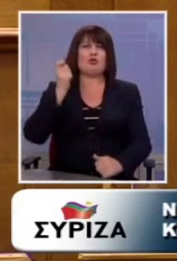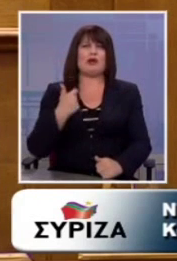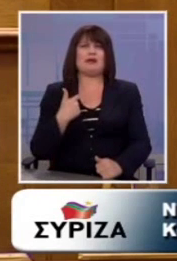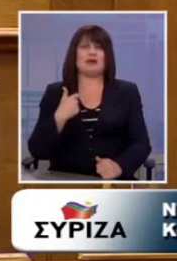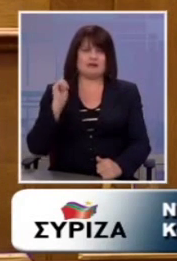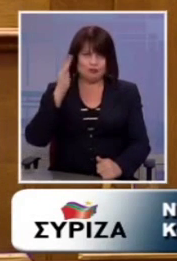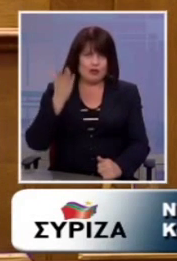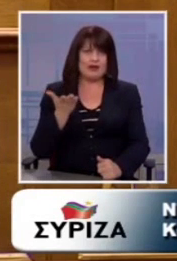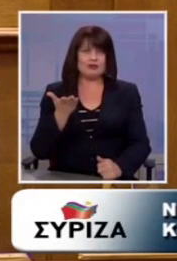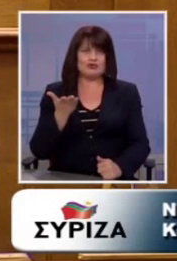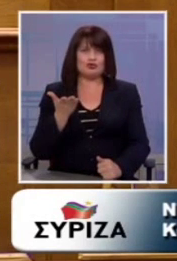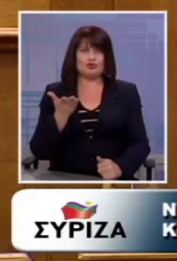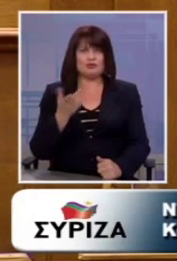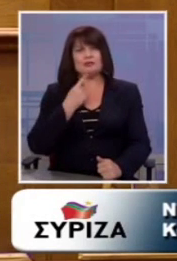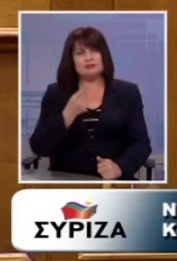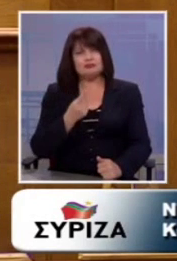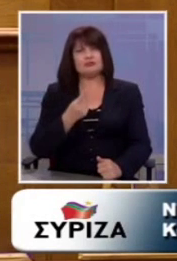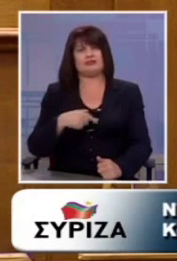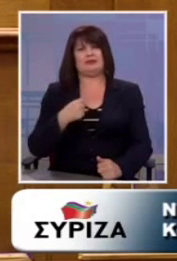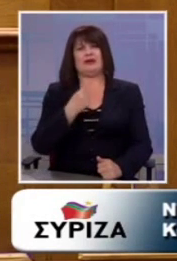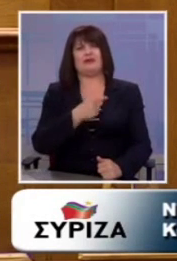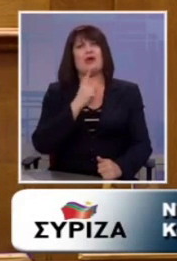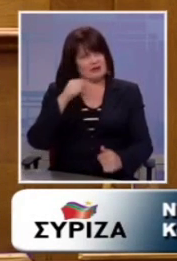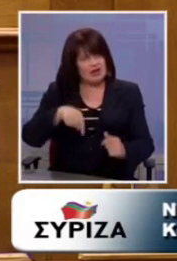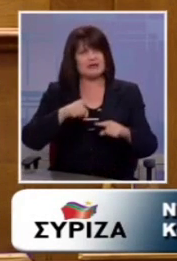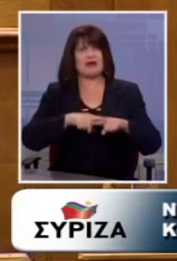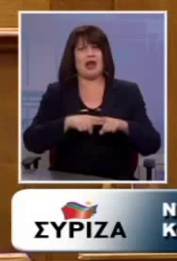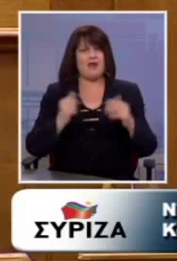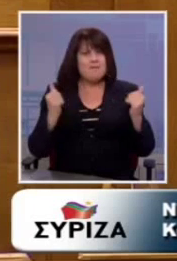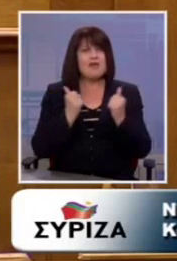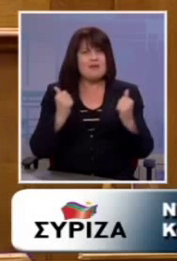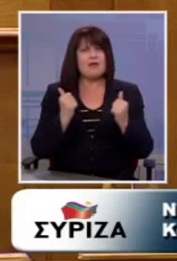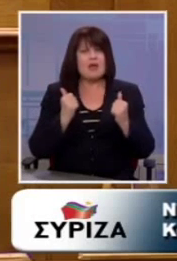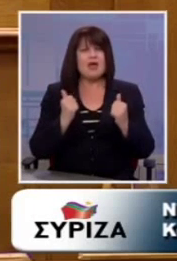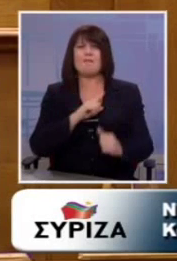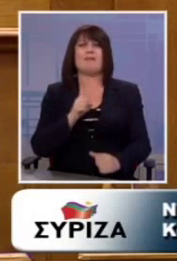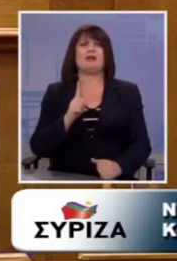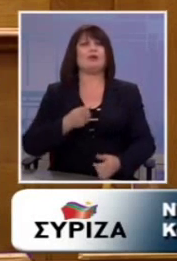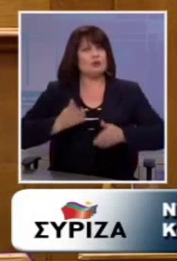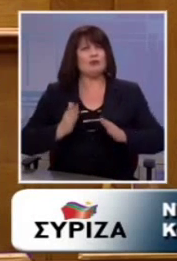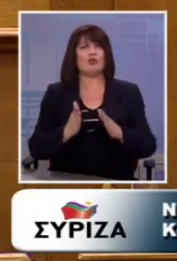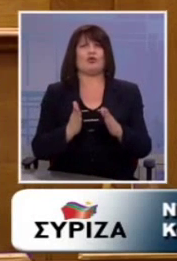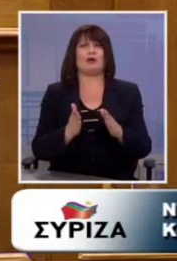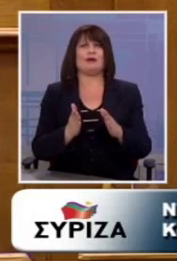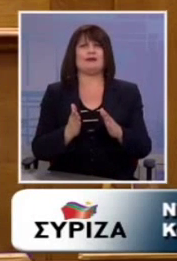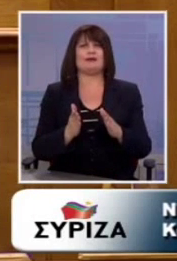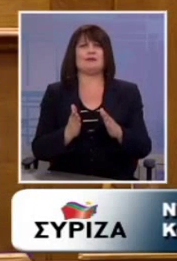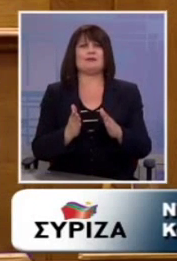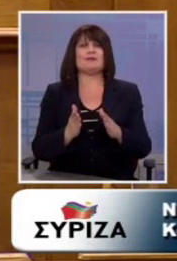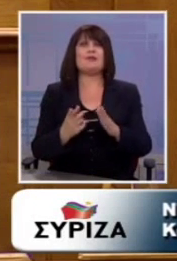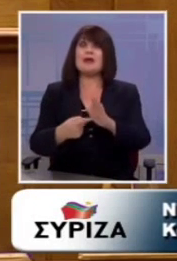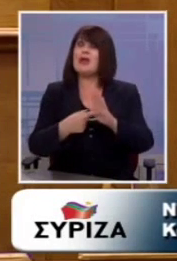έξω που τροφοδοτούν ανάλογες συμπεριφορές και εδώ στην Ελλάδα μέσα, να προχωρήσει στην